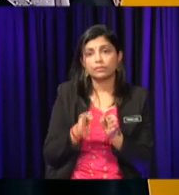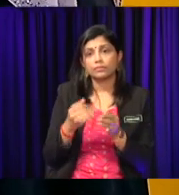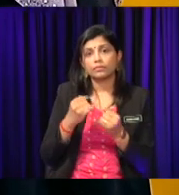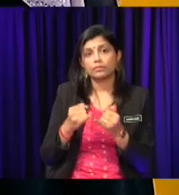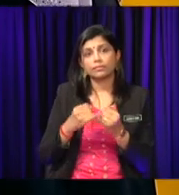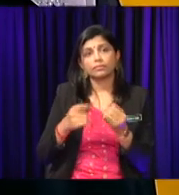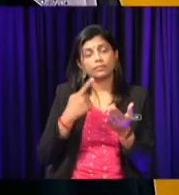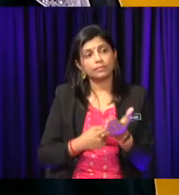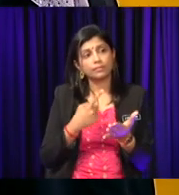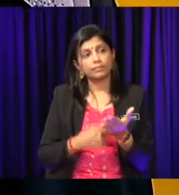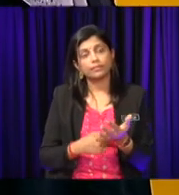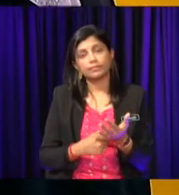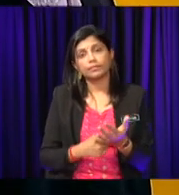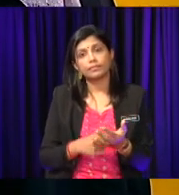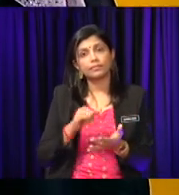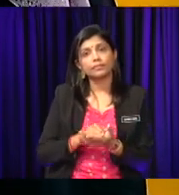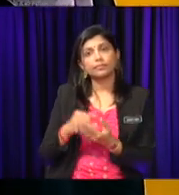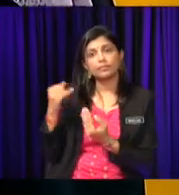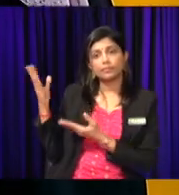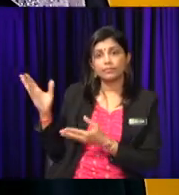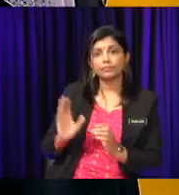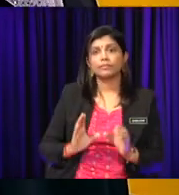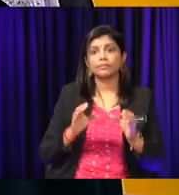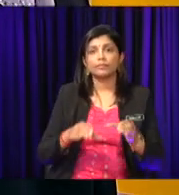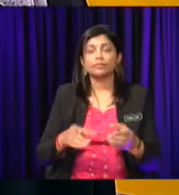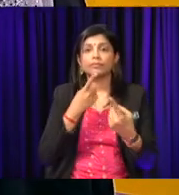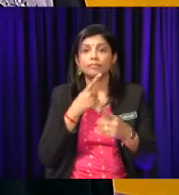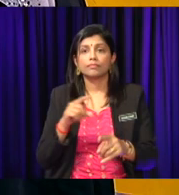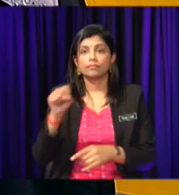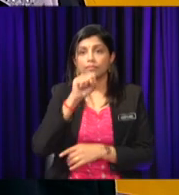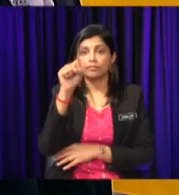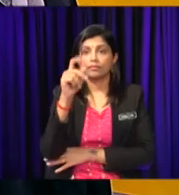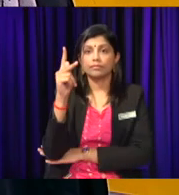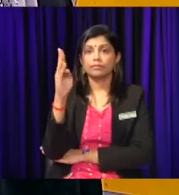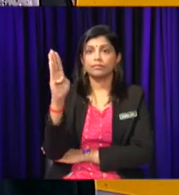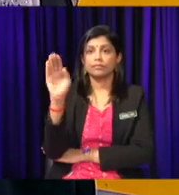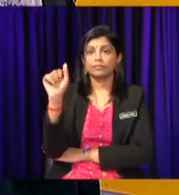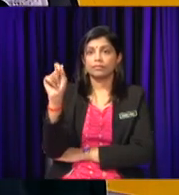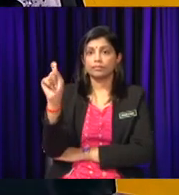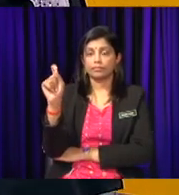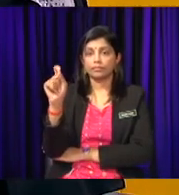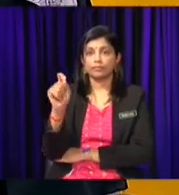adalah cara untuk menjawab soal dan hebat penyelesaian masalah